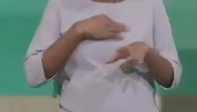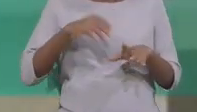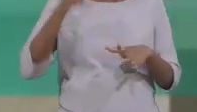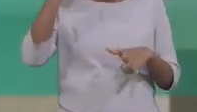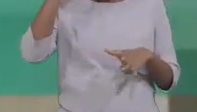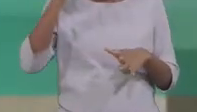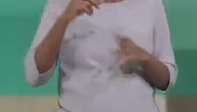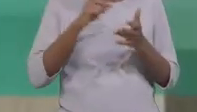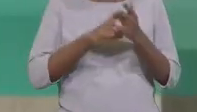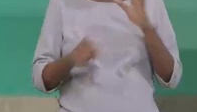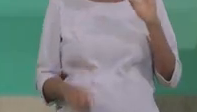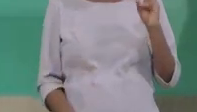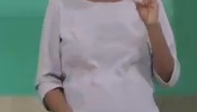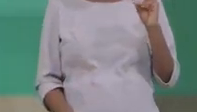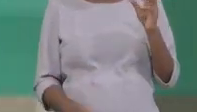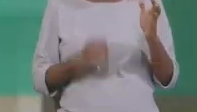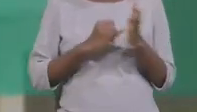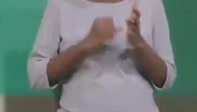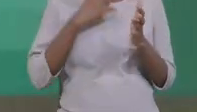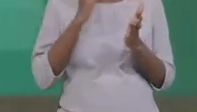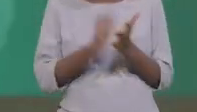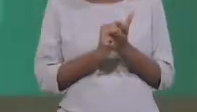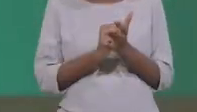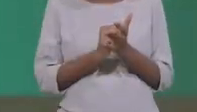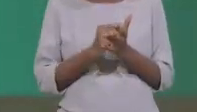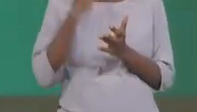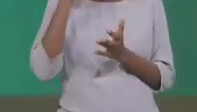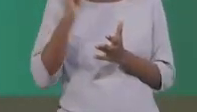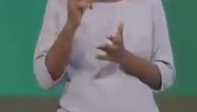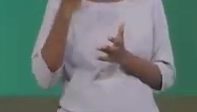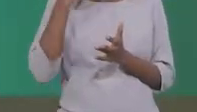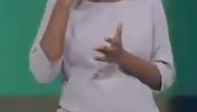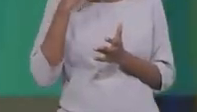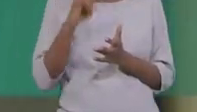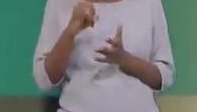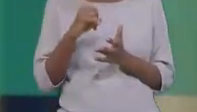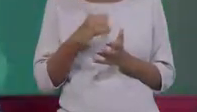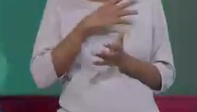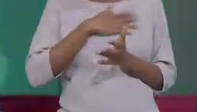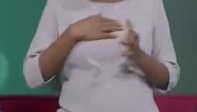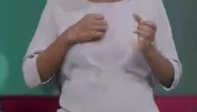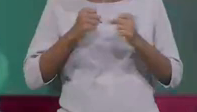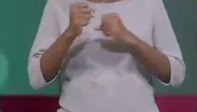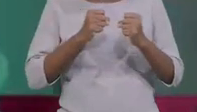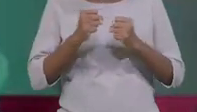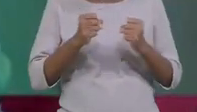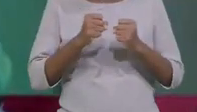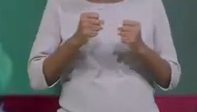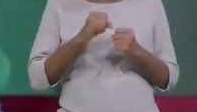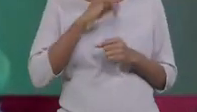diabolique. Dans le verset 16, il dit, car là où il y a un zèle